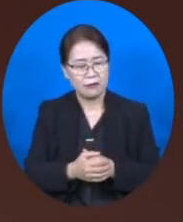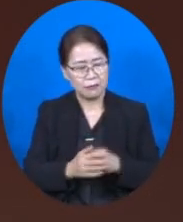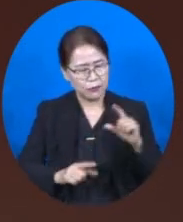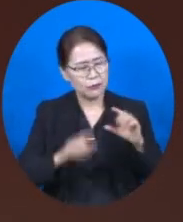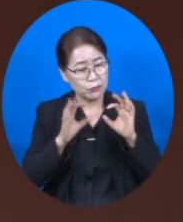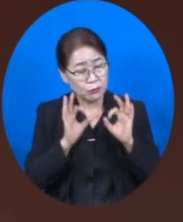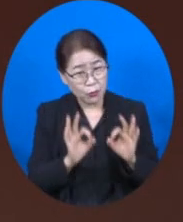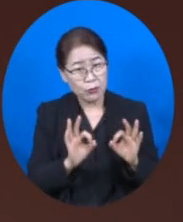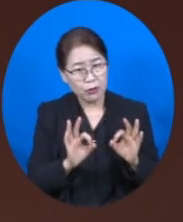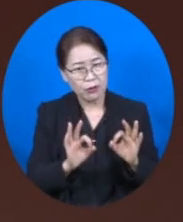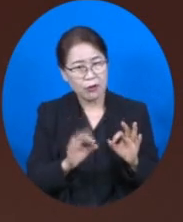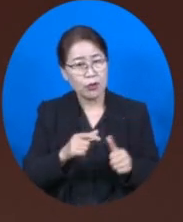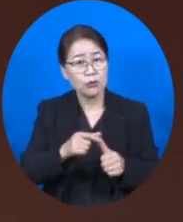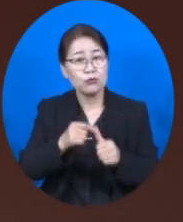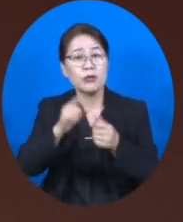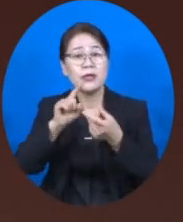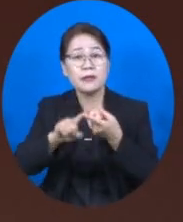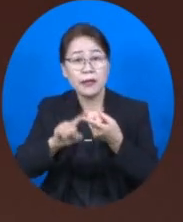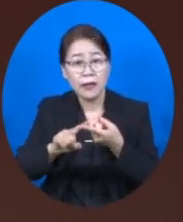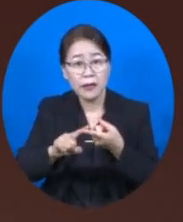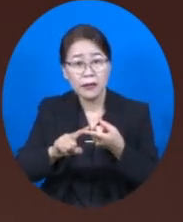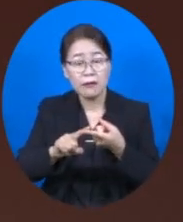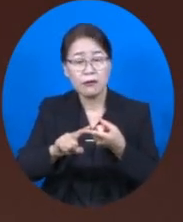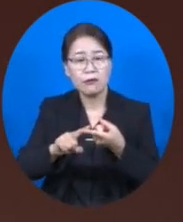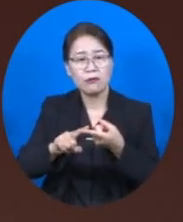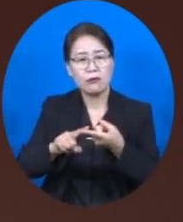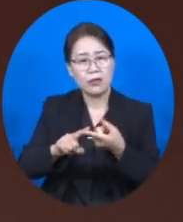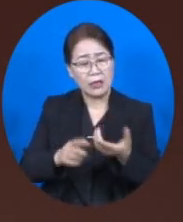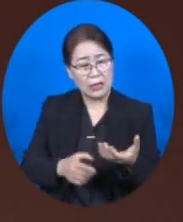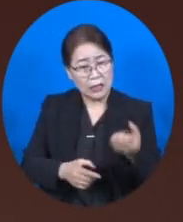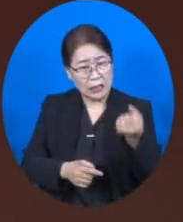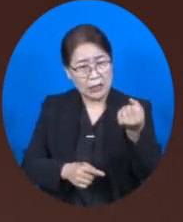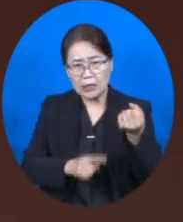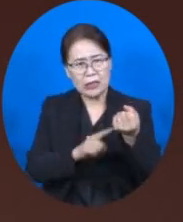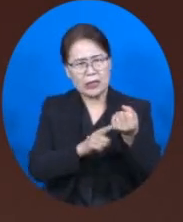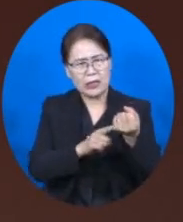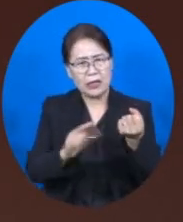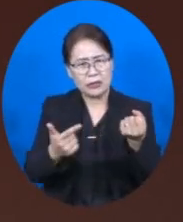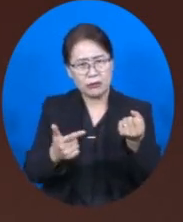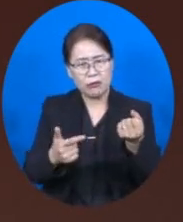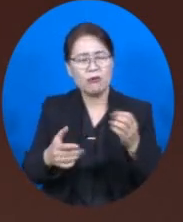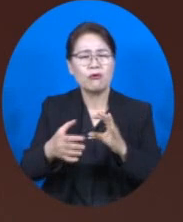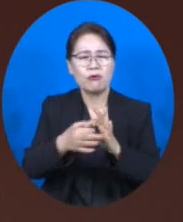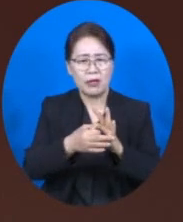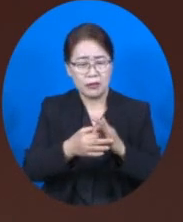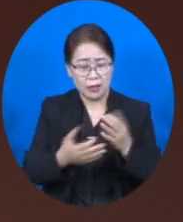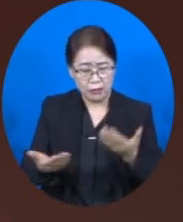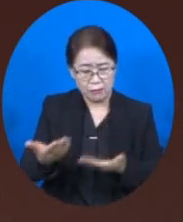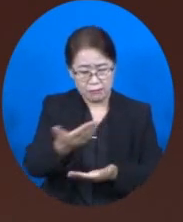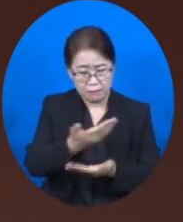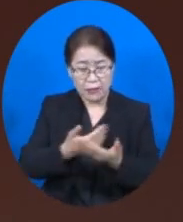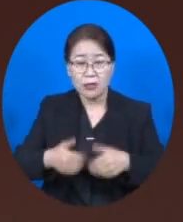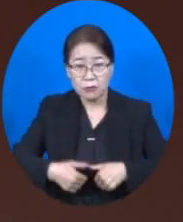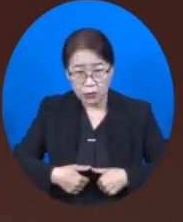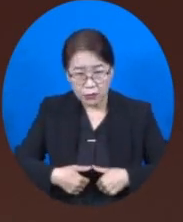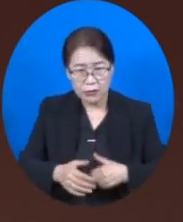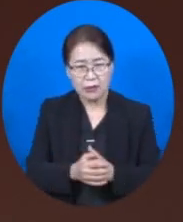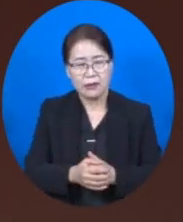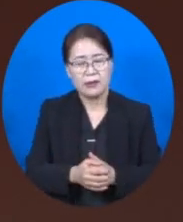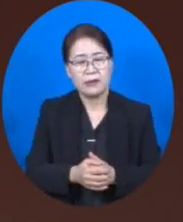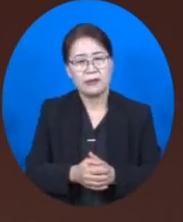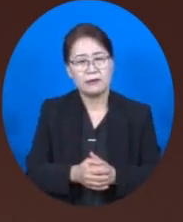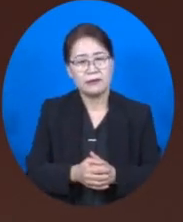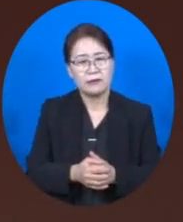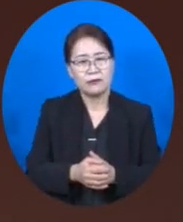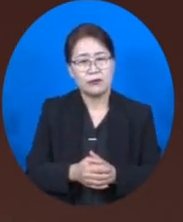되면 구원이라고 하는 것은요 소유가 아니라 관계임을 알 수가 있어요 우리 한번